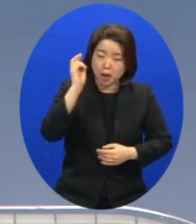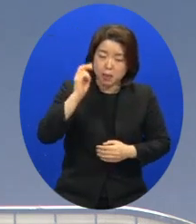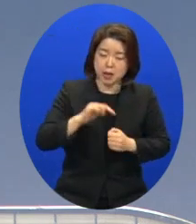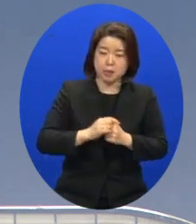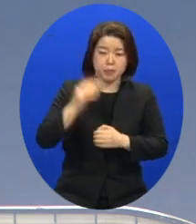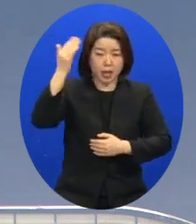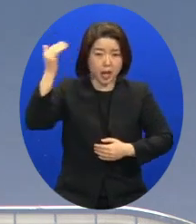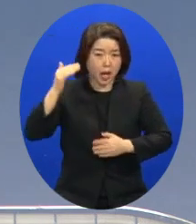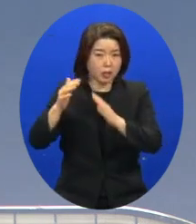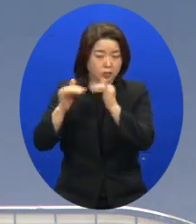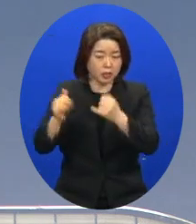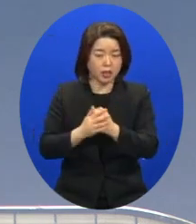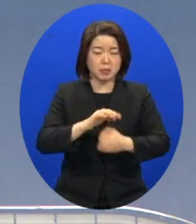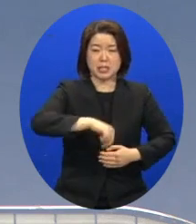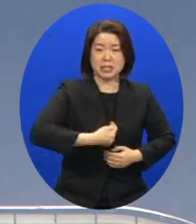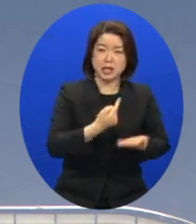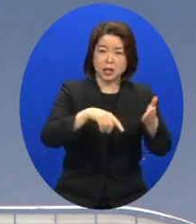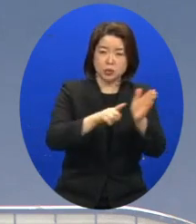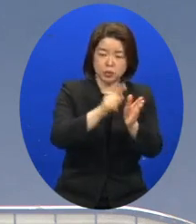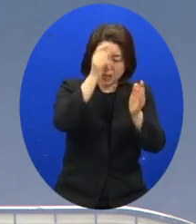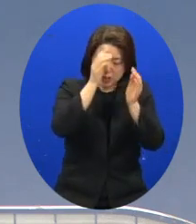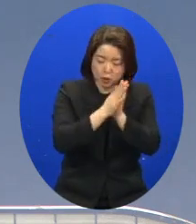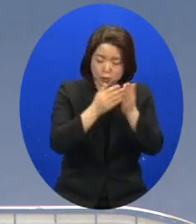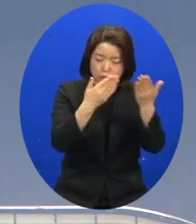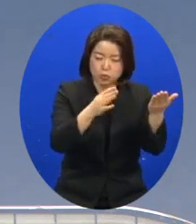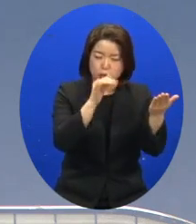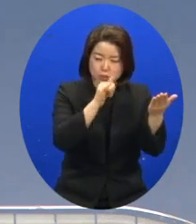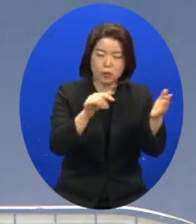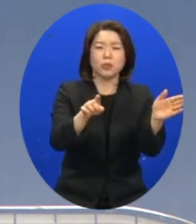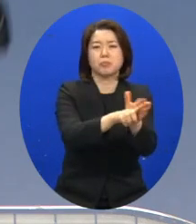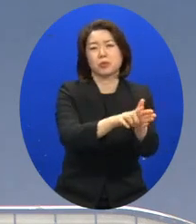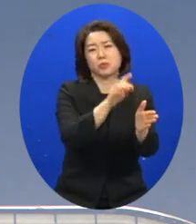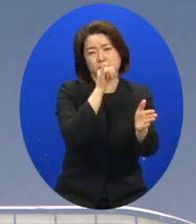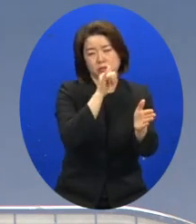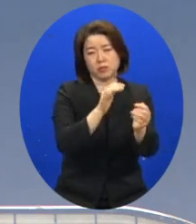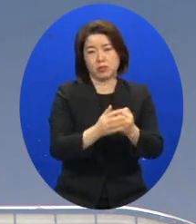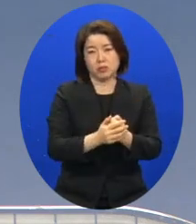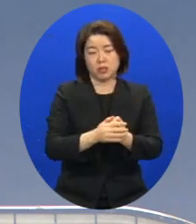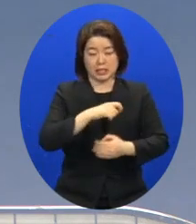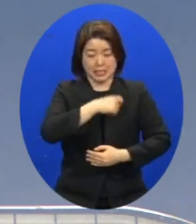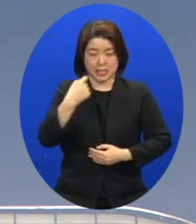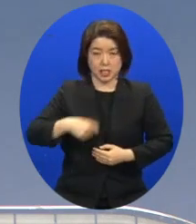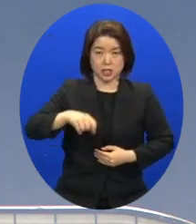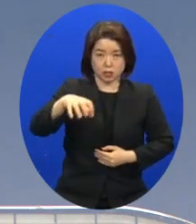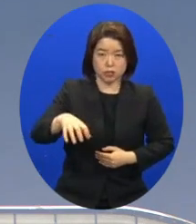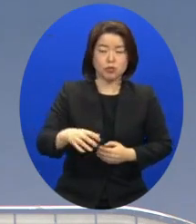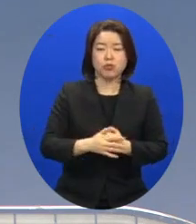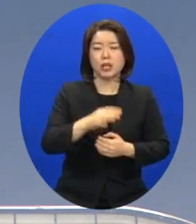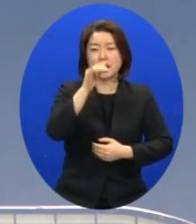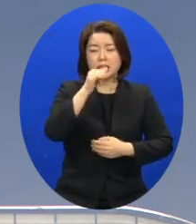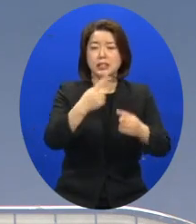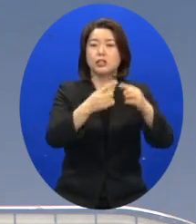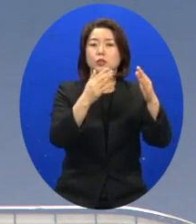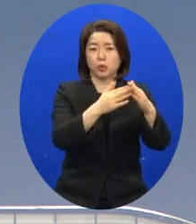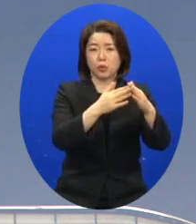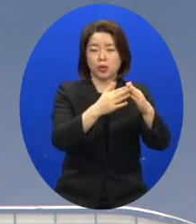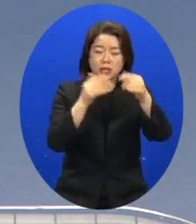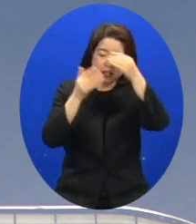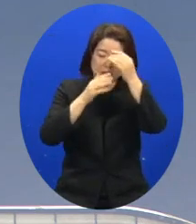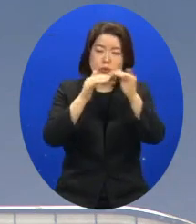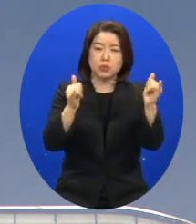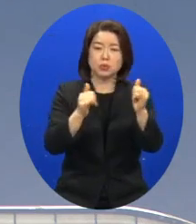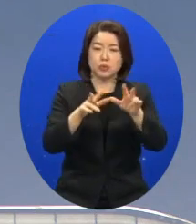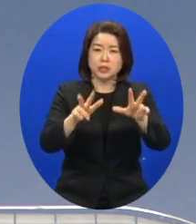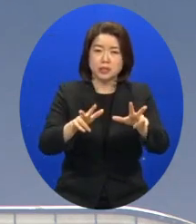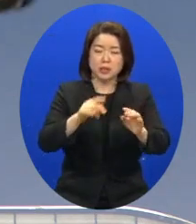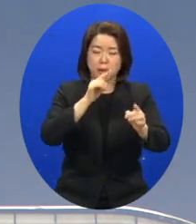교회 성도들이 자기들을 위해서 기도해 주고 있다고 믿고 있어요 중국의 중국에 있는 교회 중국에 있는 성도들이